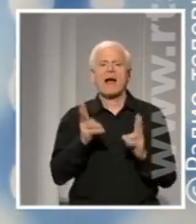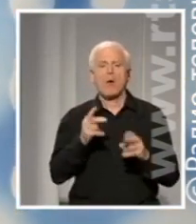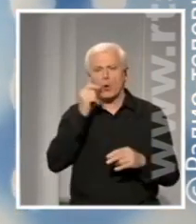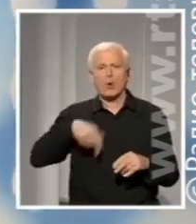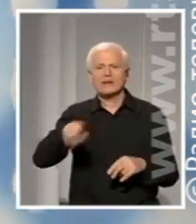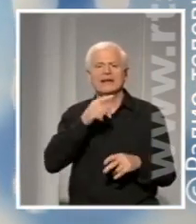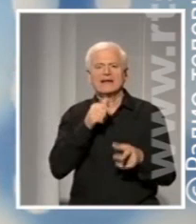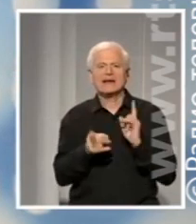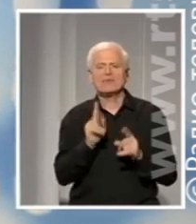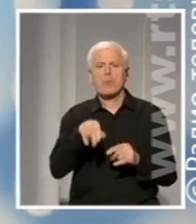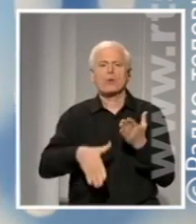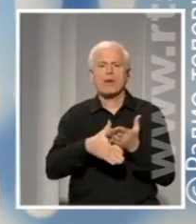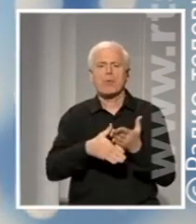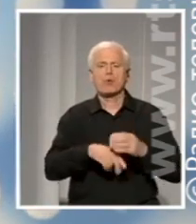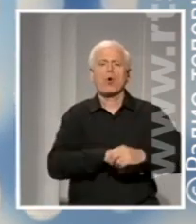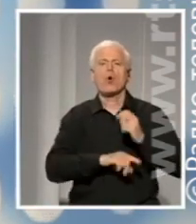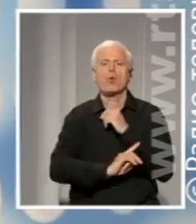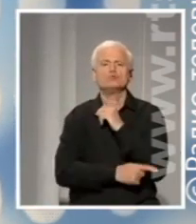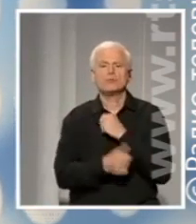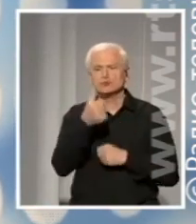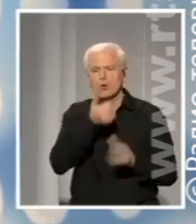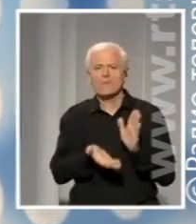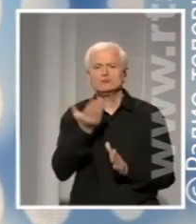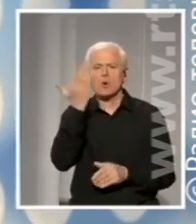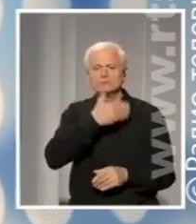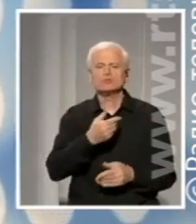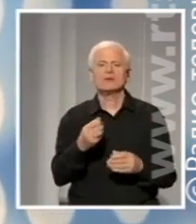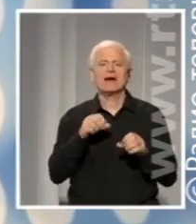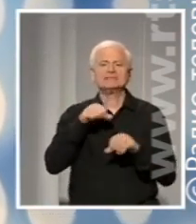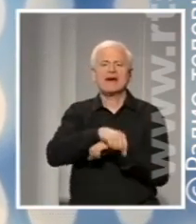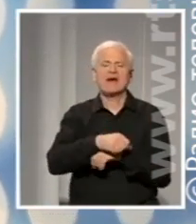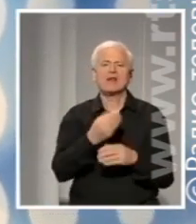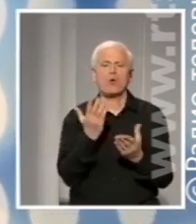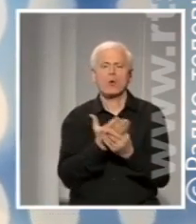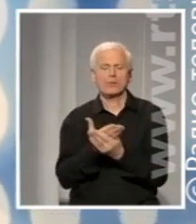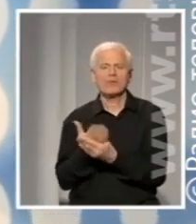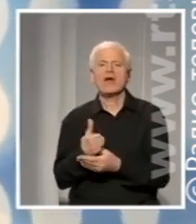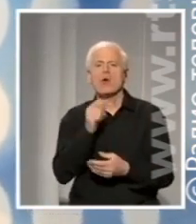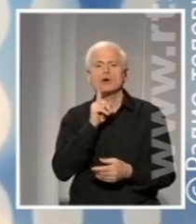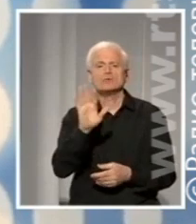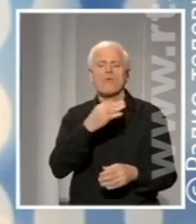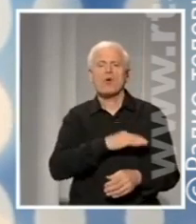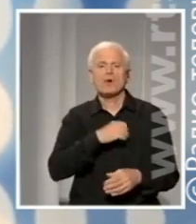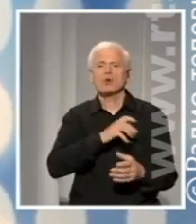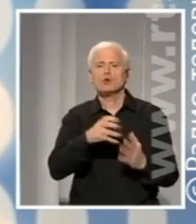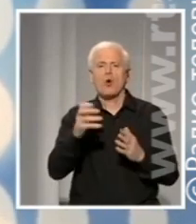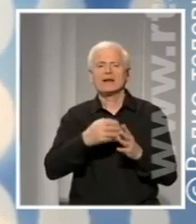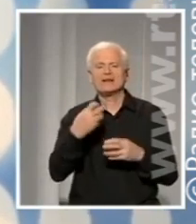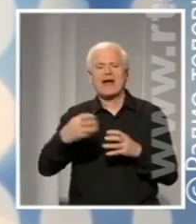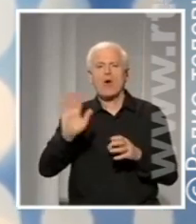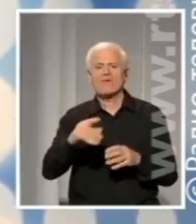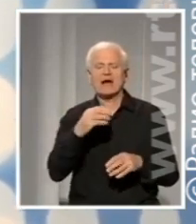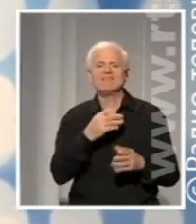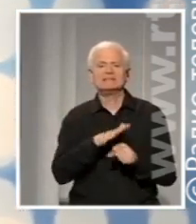i učitelji mogu da pomognu đacima da što uspešnije savladaju gradivo? Koje su njihove obaveze dok traje ovaj sistem